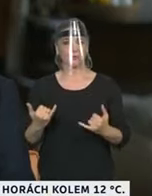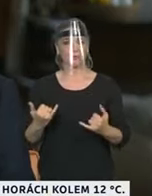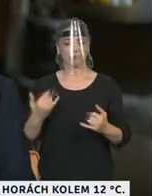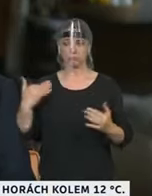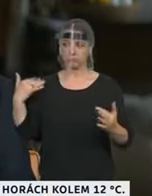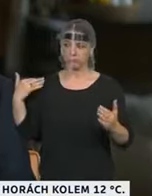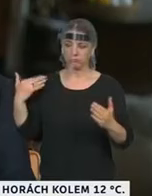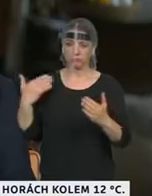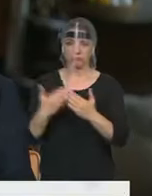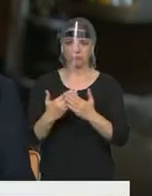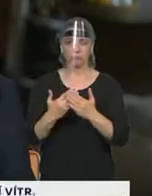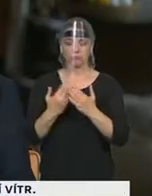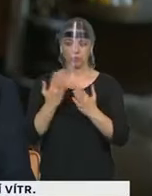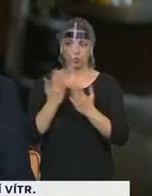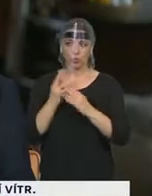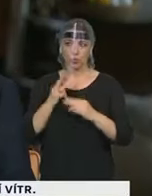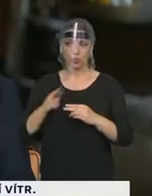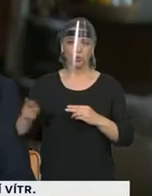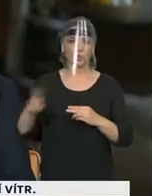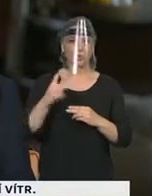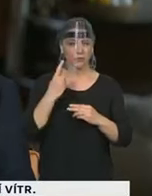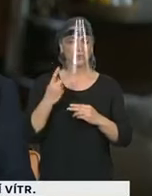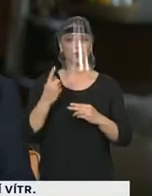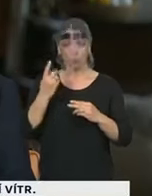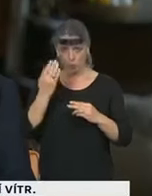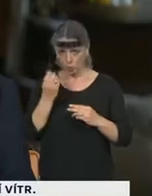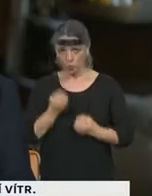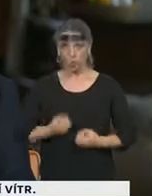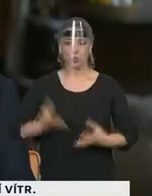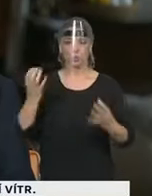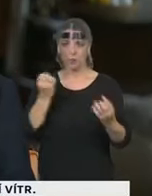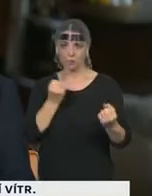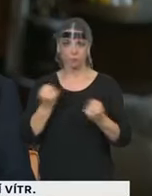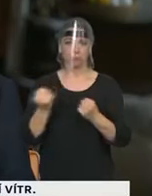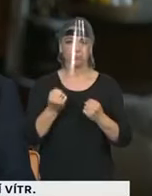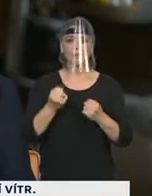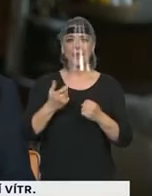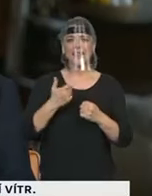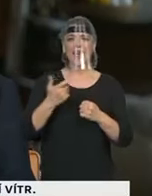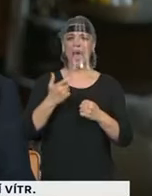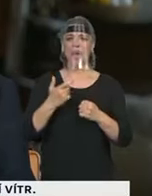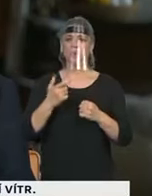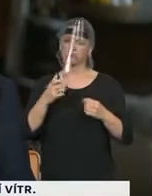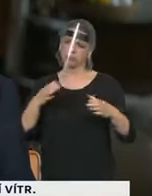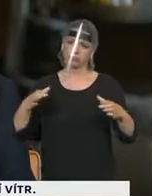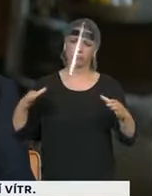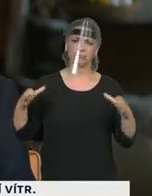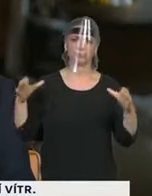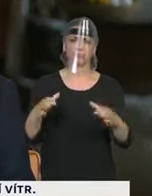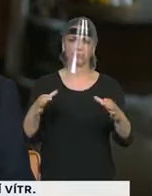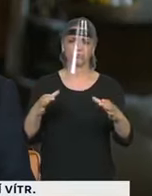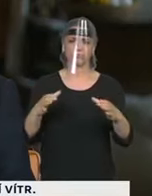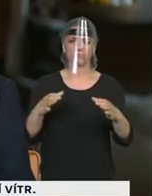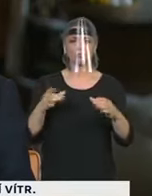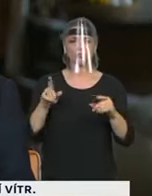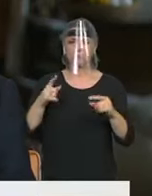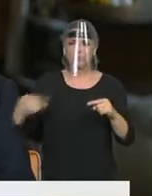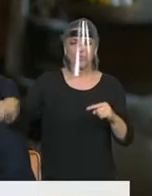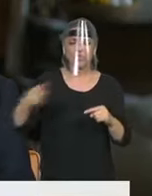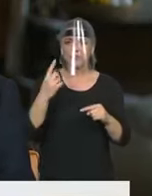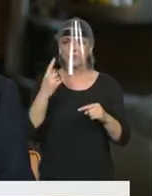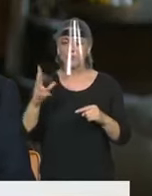době čelíme epidemii společně, jako jeden národ. Vážím si toho, s jakou zodpovědností,